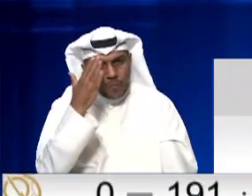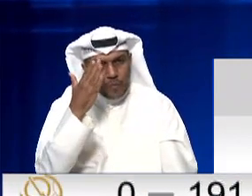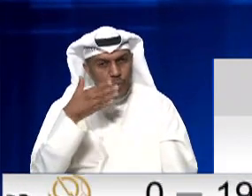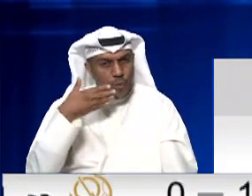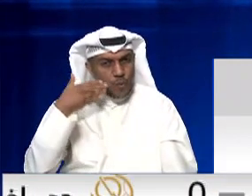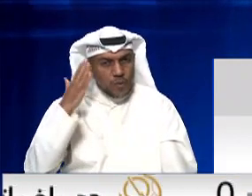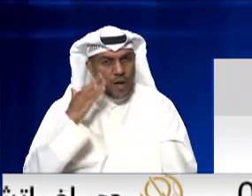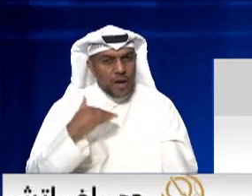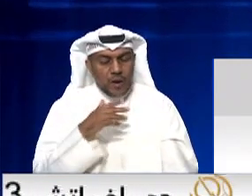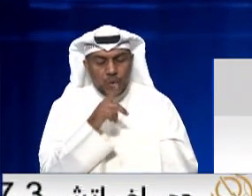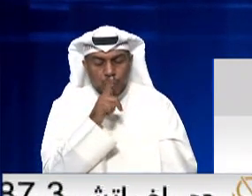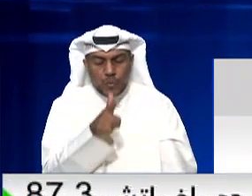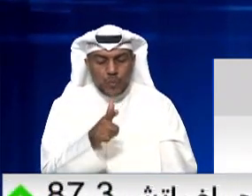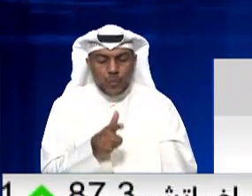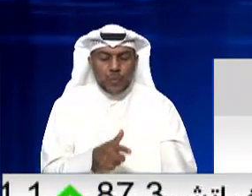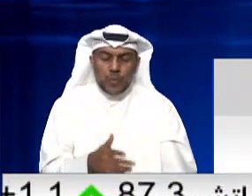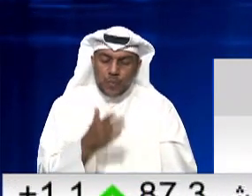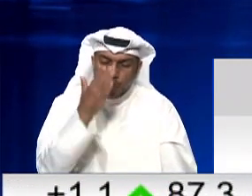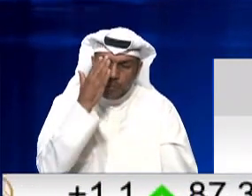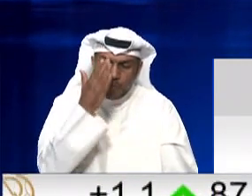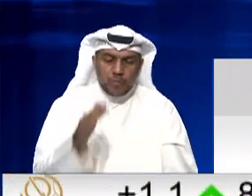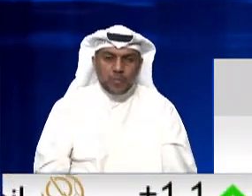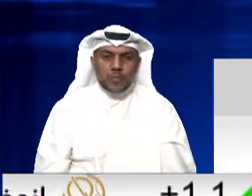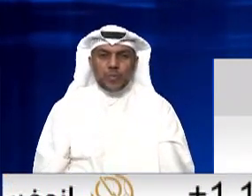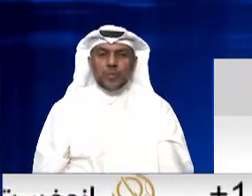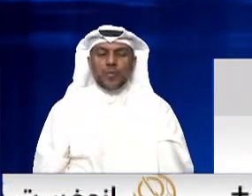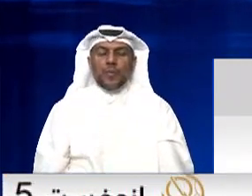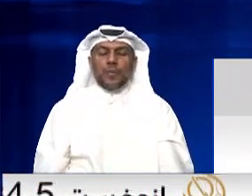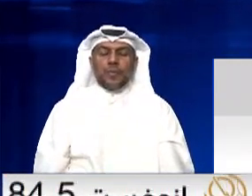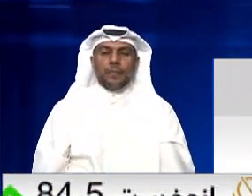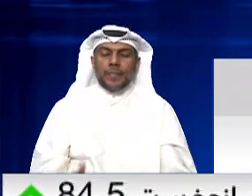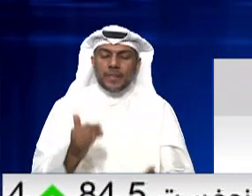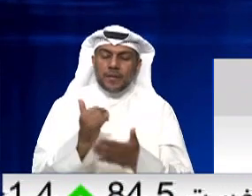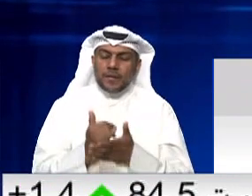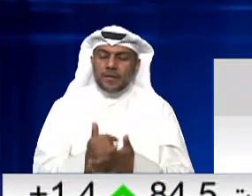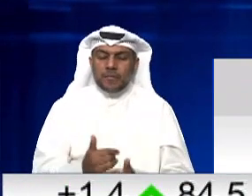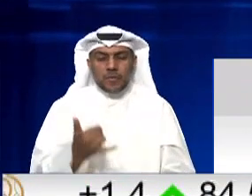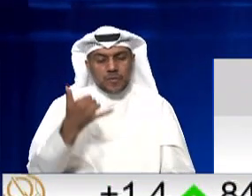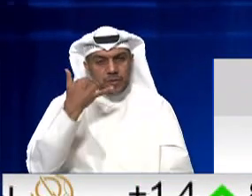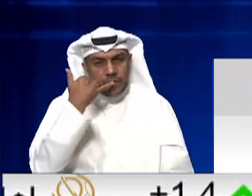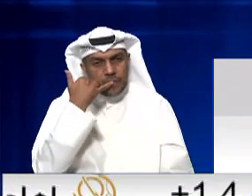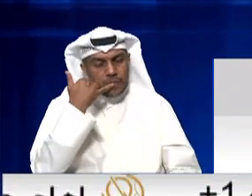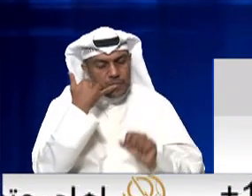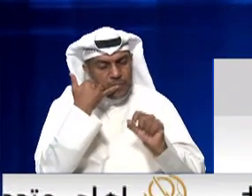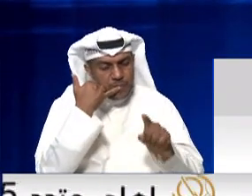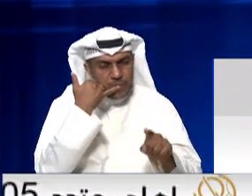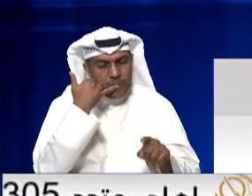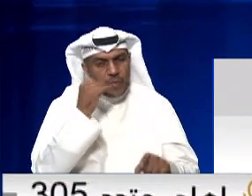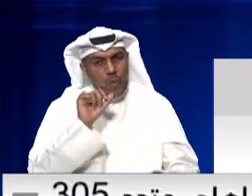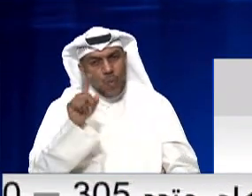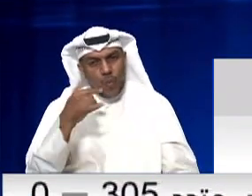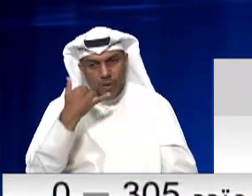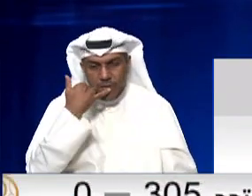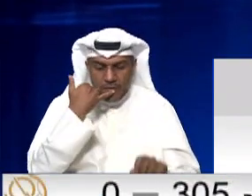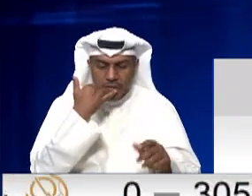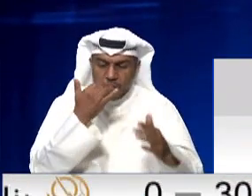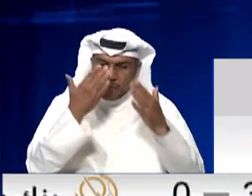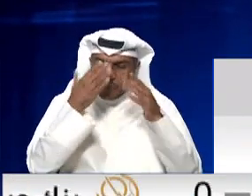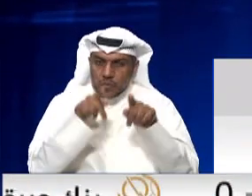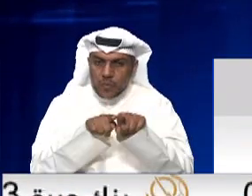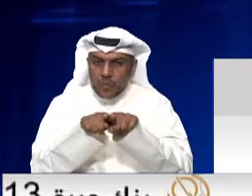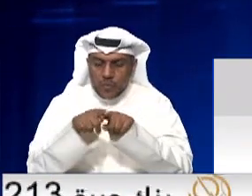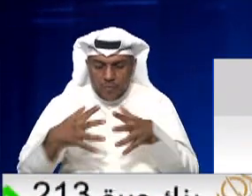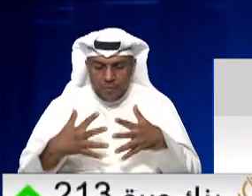شكره وتقديره لسموه على هذه المبادرة الكريمة وهذا التواصل الأخوي المجسد لأواصر